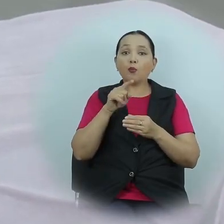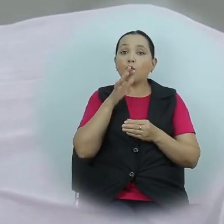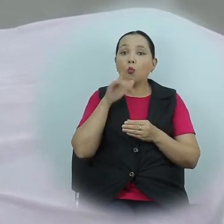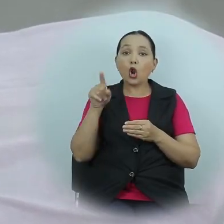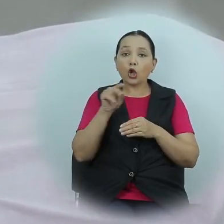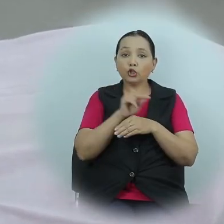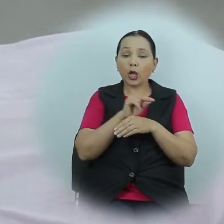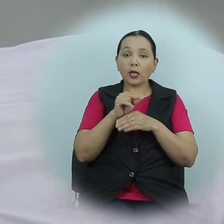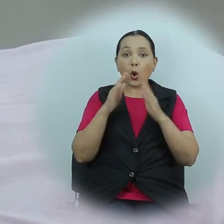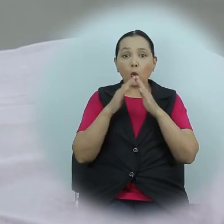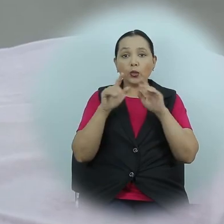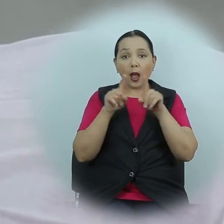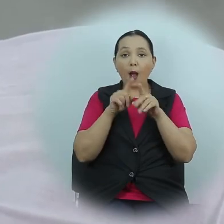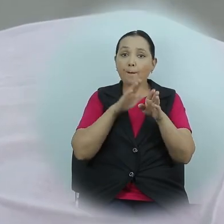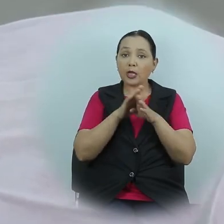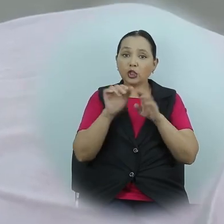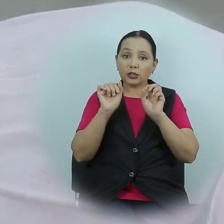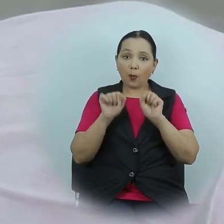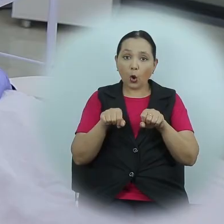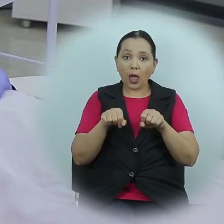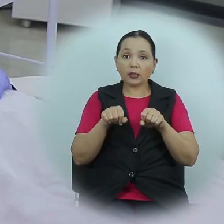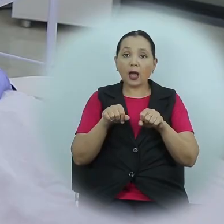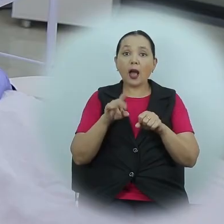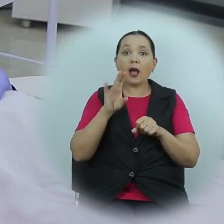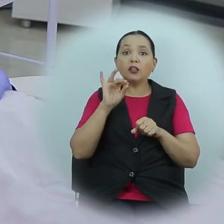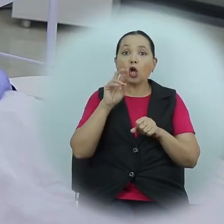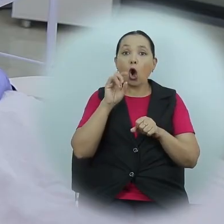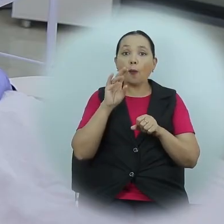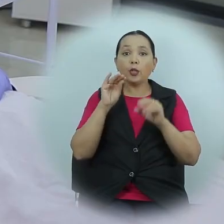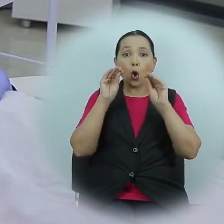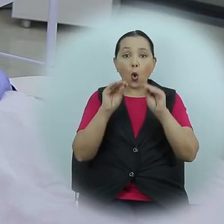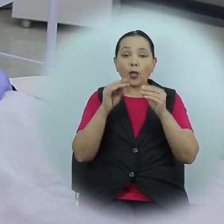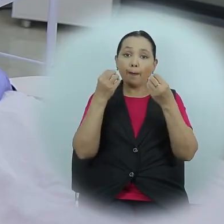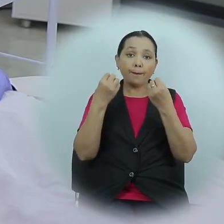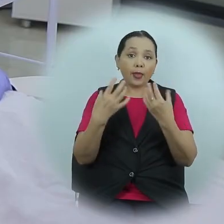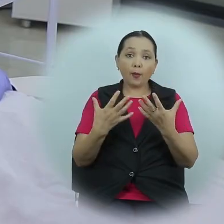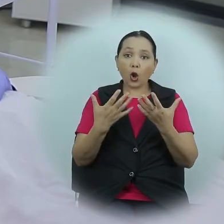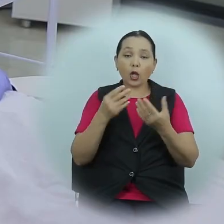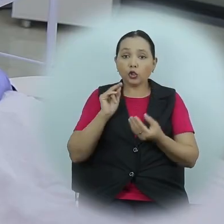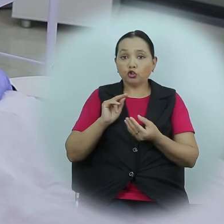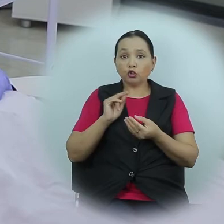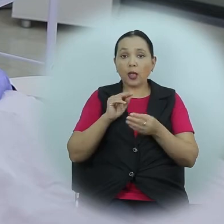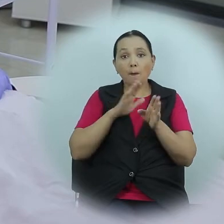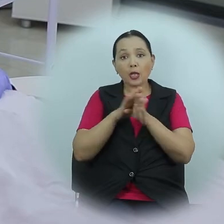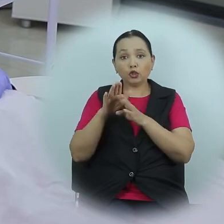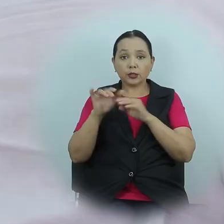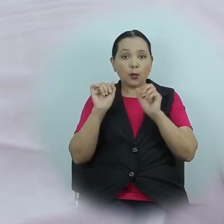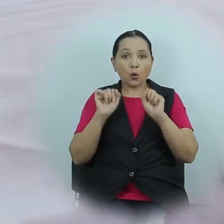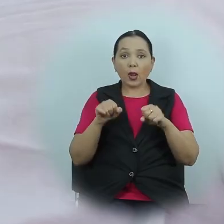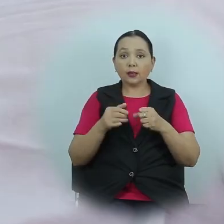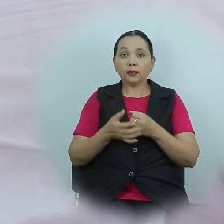muolajani uyda ham bajarsa bo'ladi. Niqobni qo'yib turib, bemalol ishlarni ham bajarsa bo'ladi.